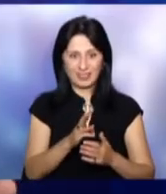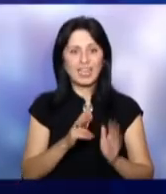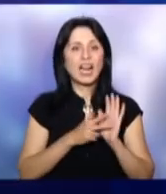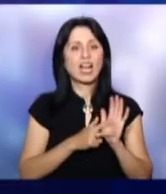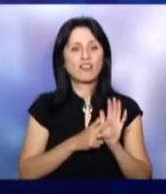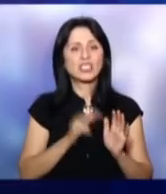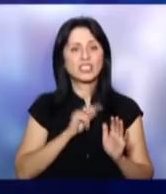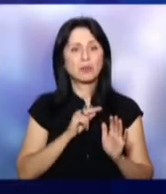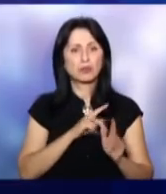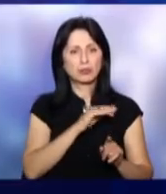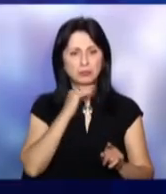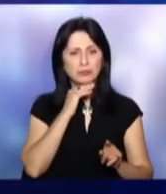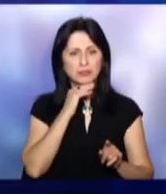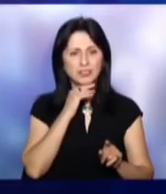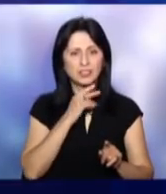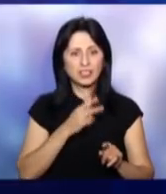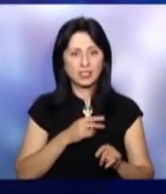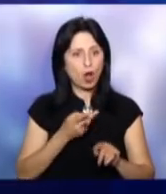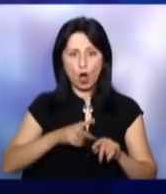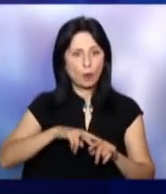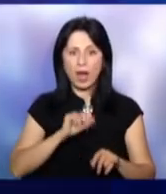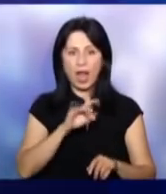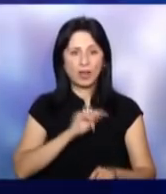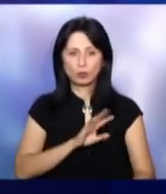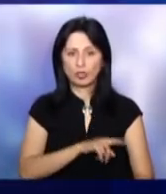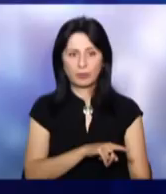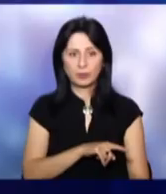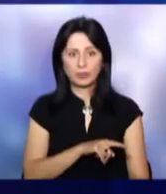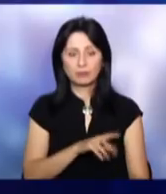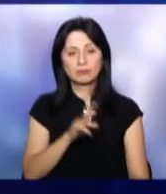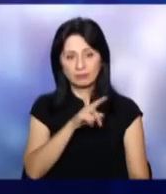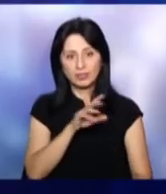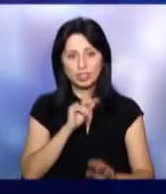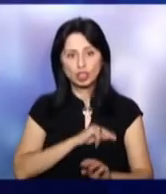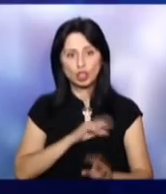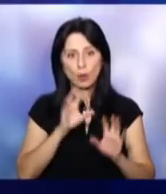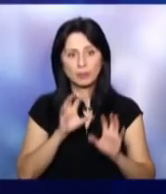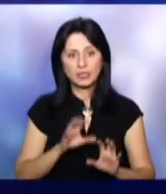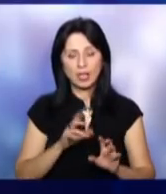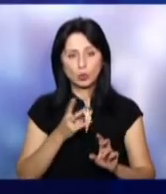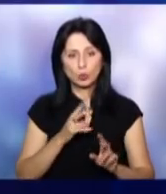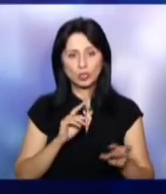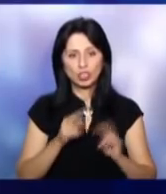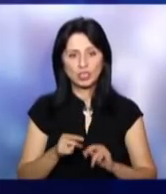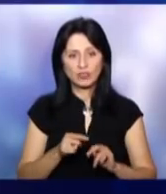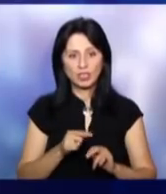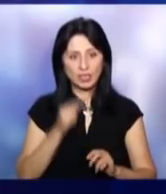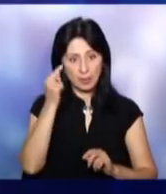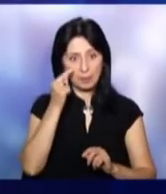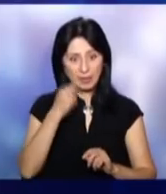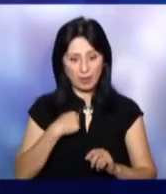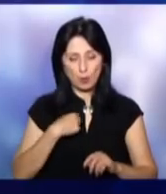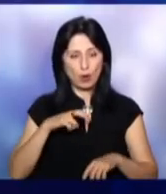8 საათიან სამუშაო დღეში, ორ მაქს ხომ არ იმუშავებდა. ეს იგი შრომის კანონია მისაღები და მართალია ეს